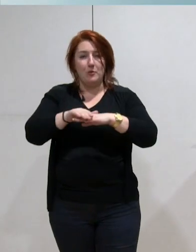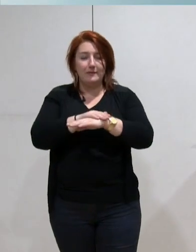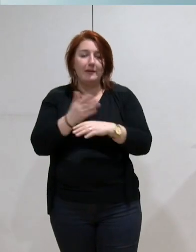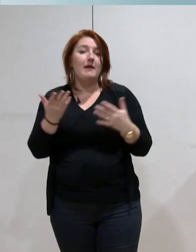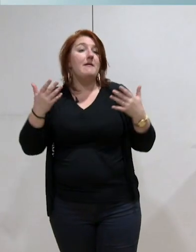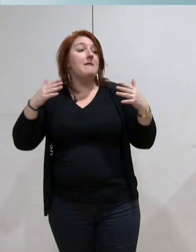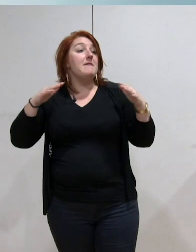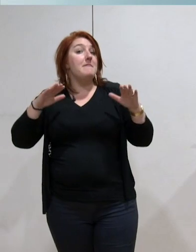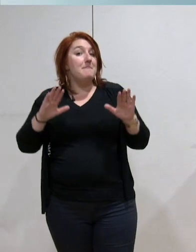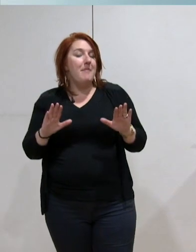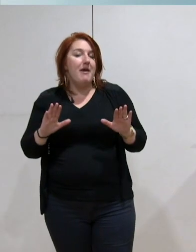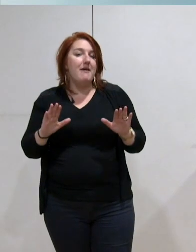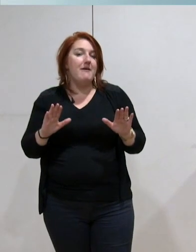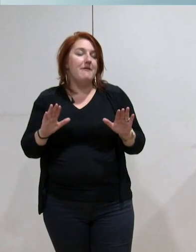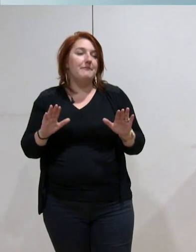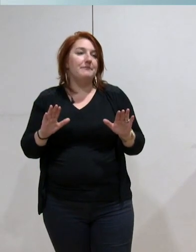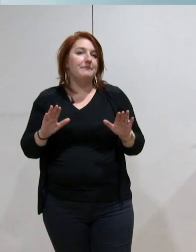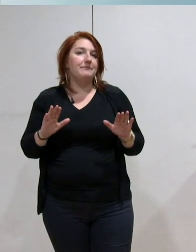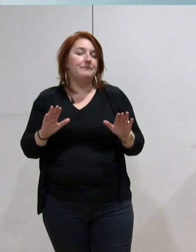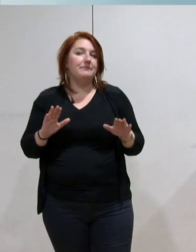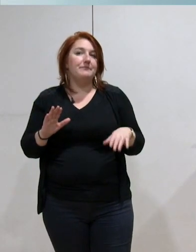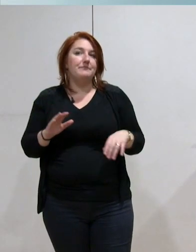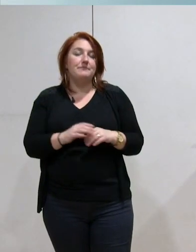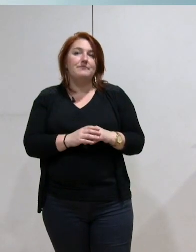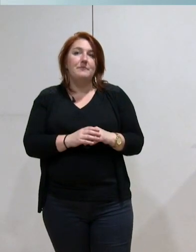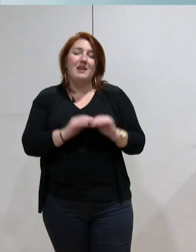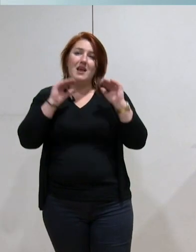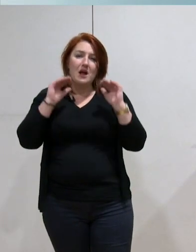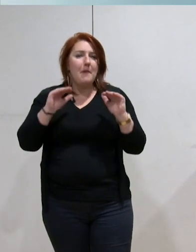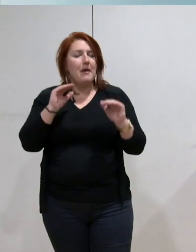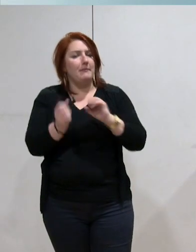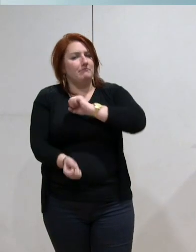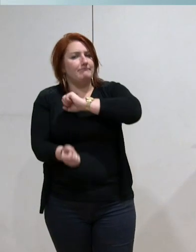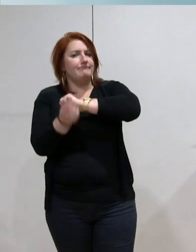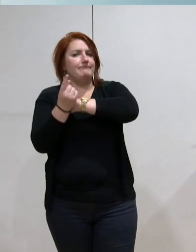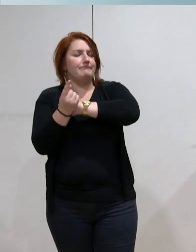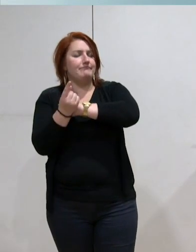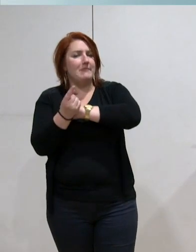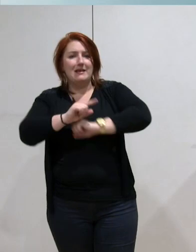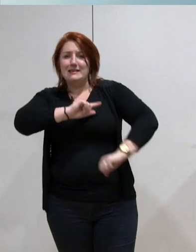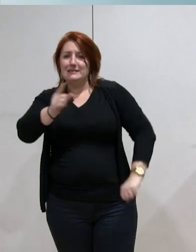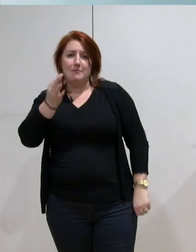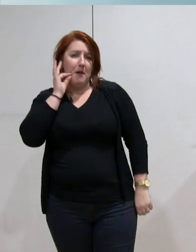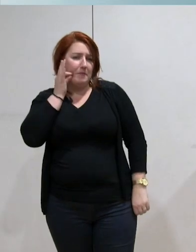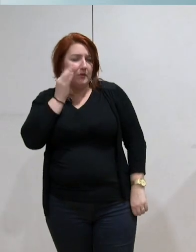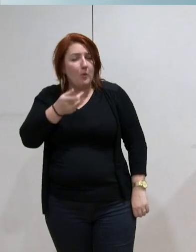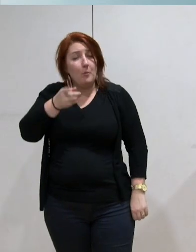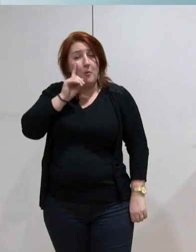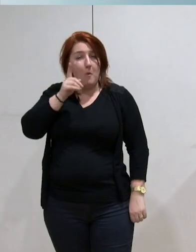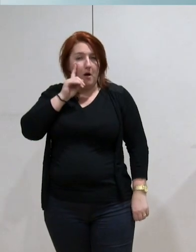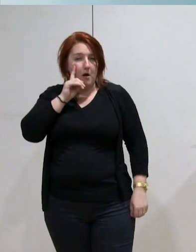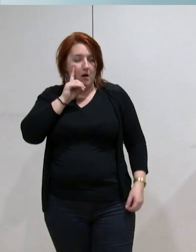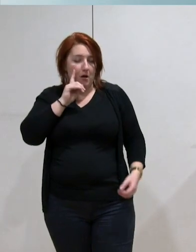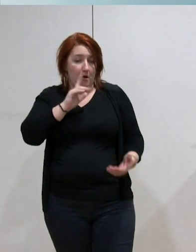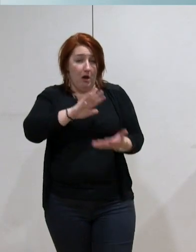ça c'est pas un non événement parce qu'en fait il j'ai il génère de la casse chez un certain